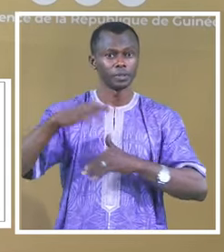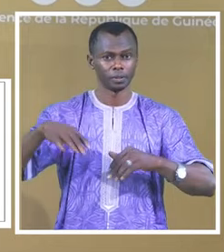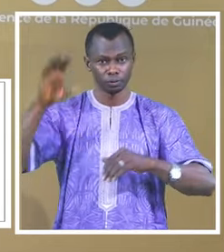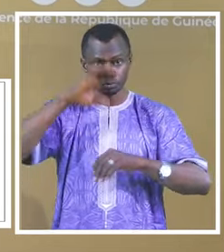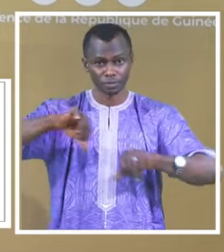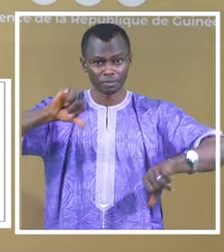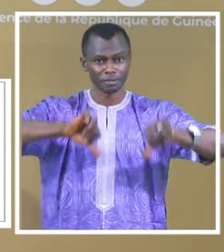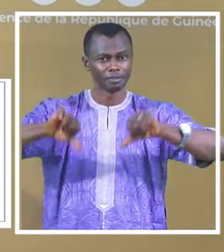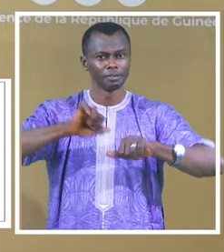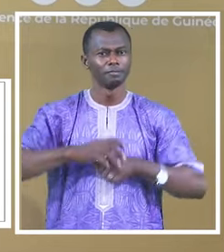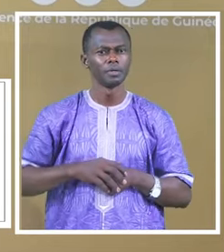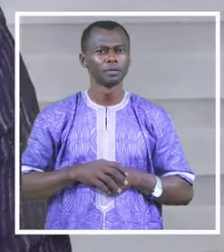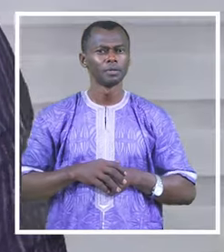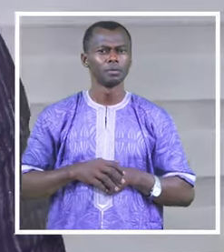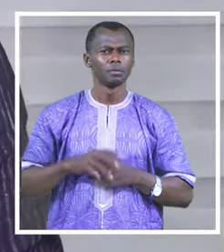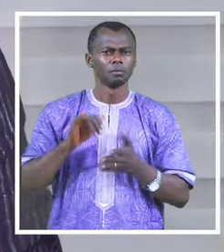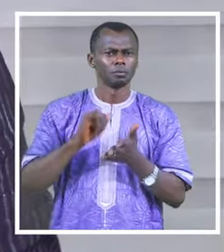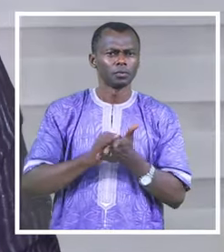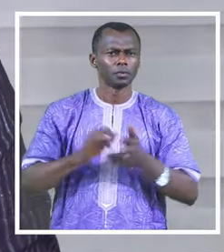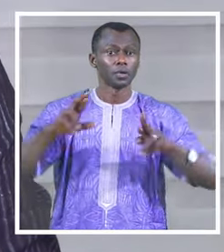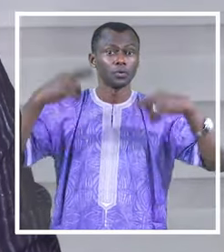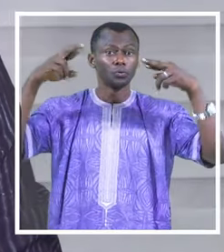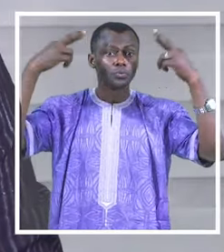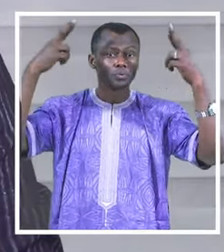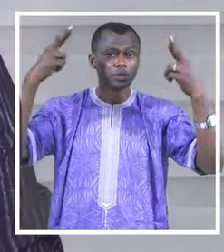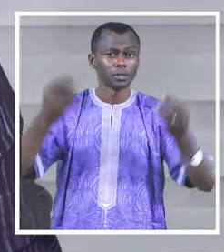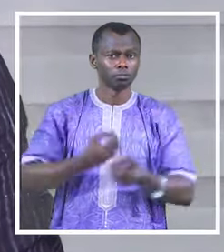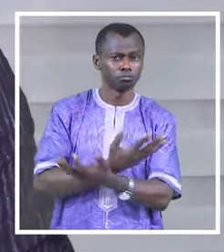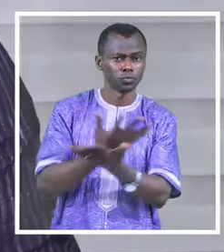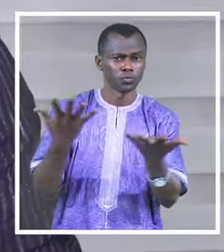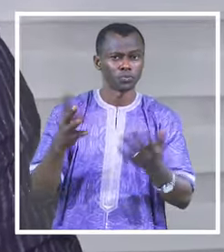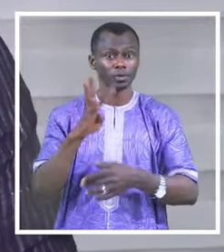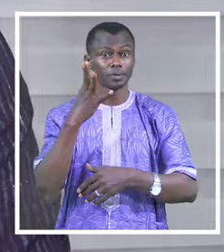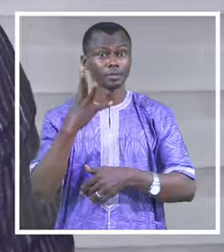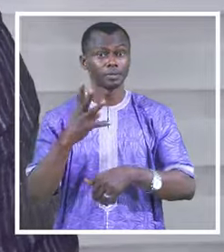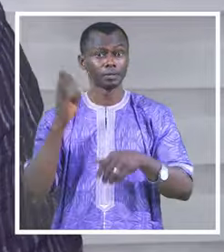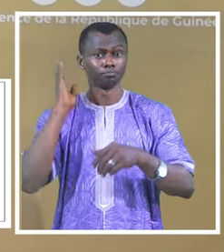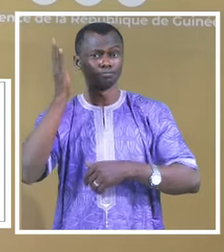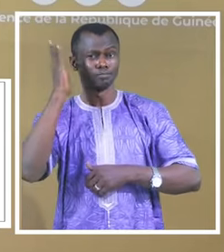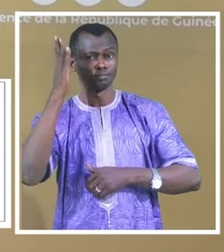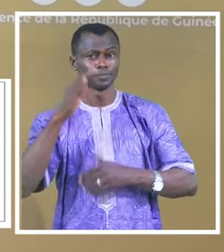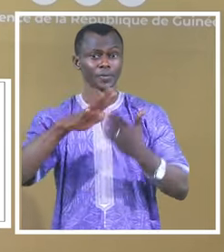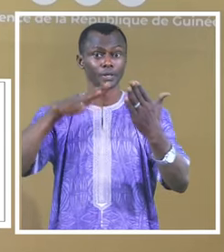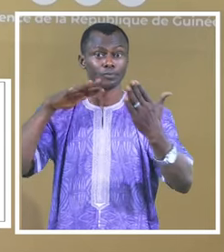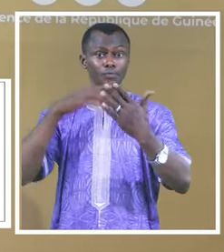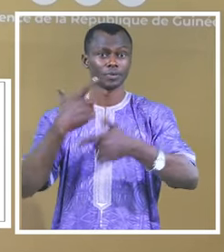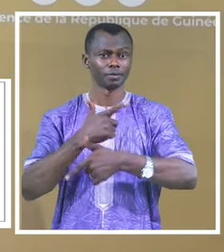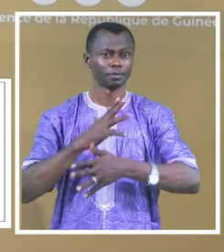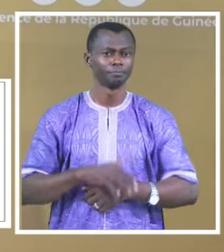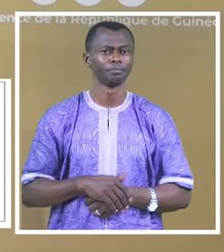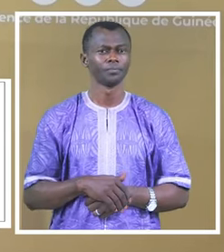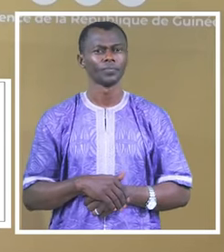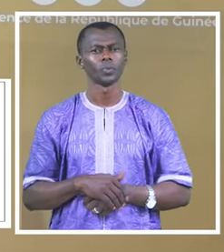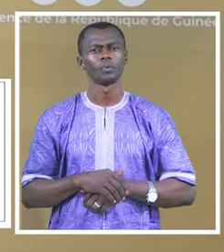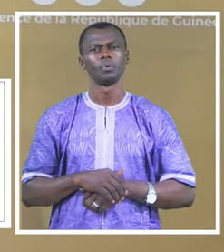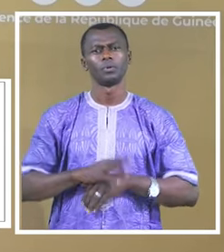de rénovation du site du Voile de la Mariée et de réhabilitation de l'Hôtel de l'Indépendance. En point 3, les travaux